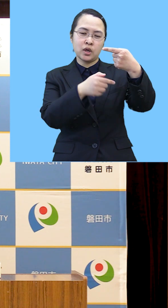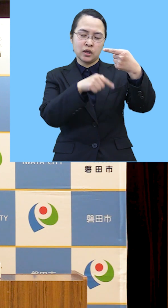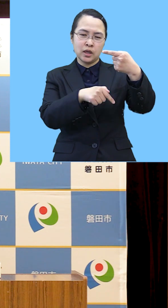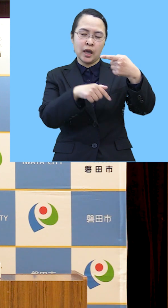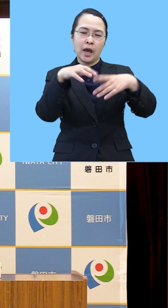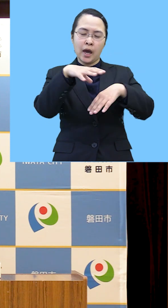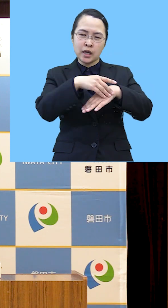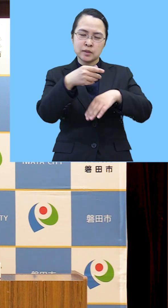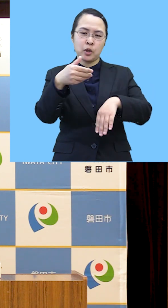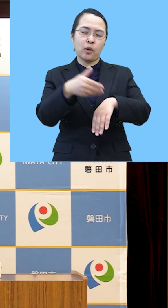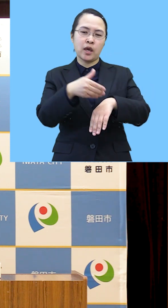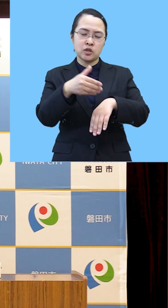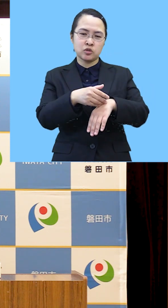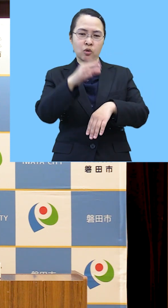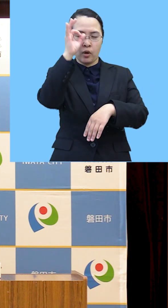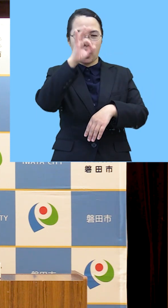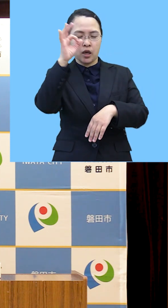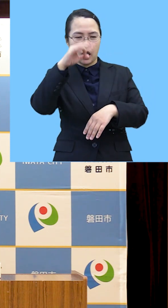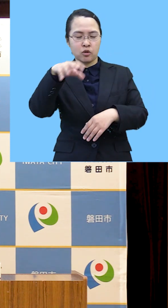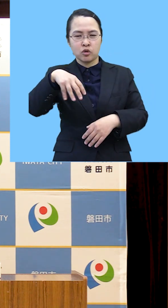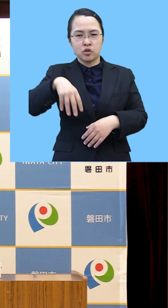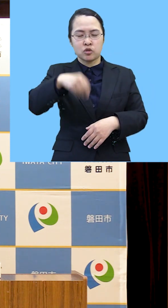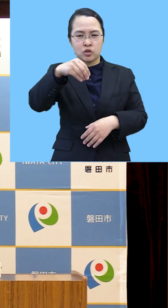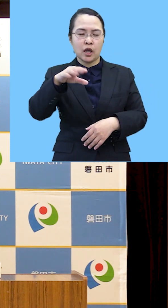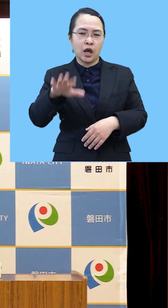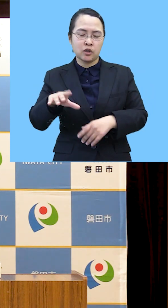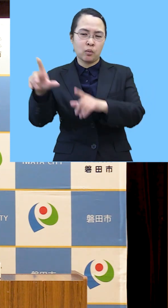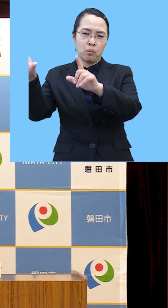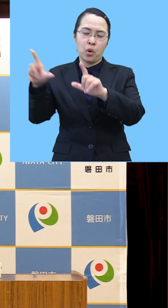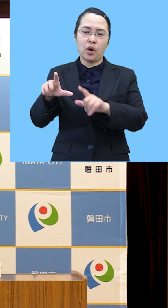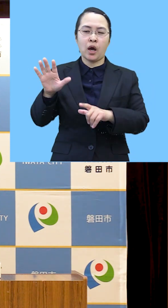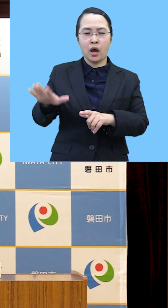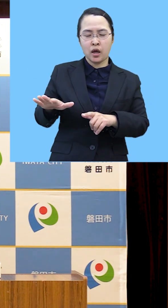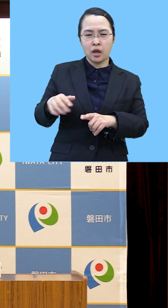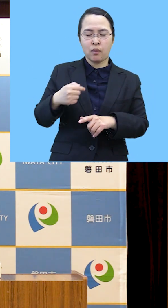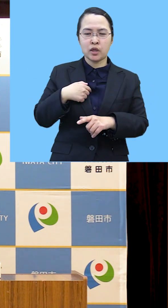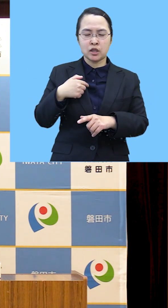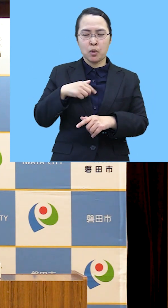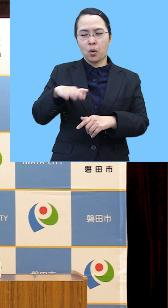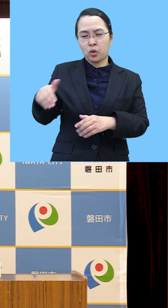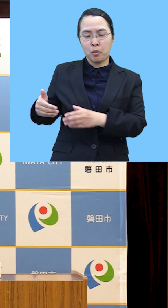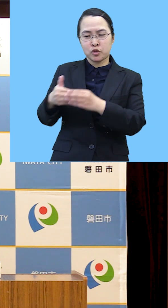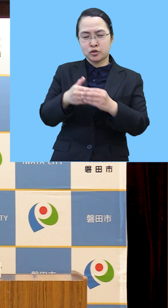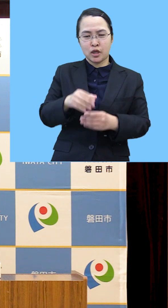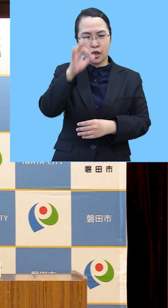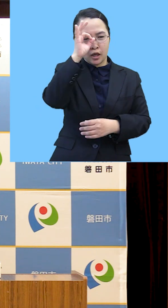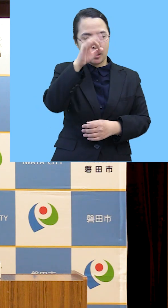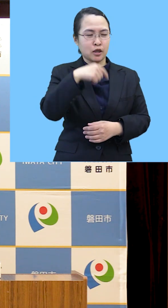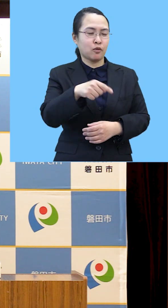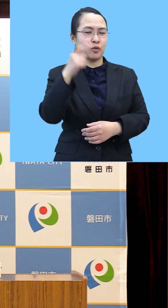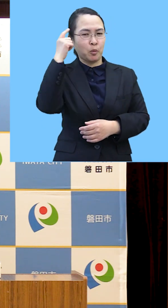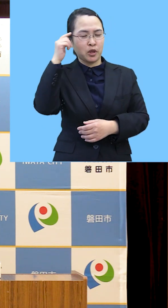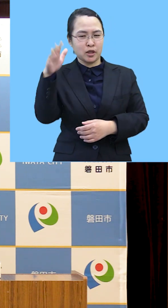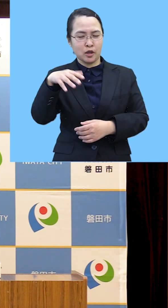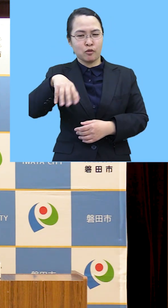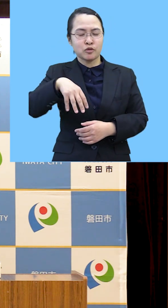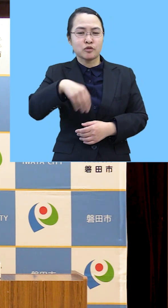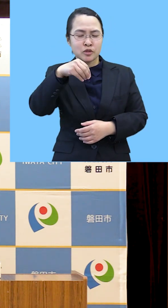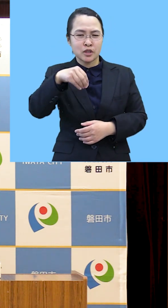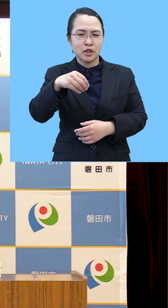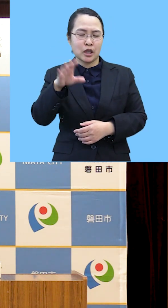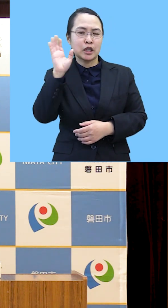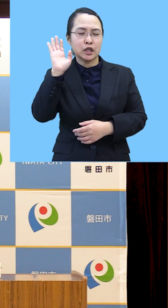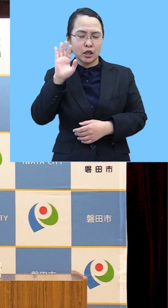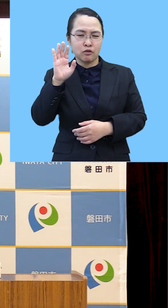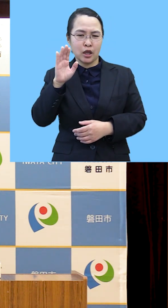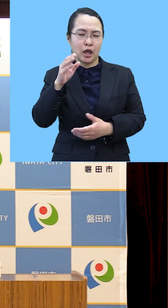最初の練習が抽選になったということで報告を受けています。私も実は子供連れて行こうと思ったんですけど、もう抽選だったので諦めて